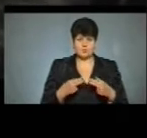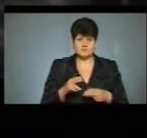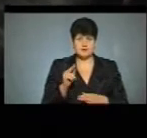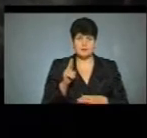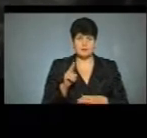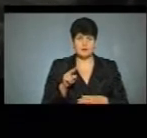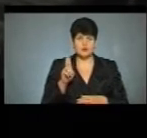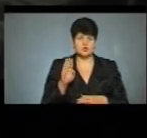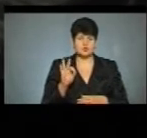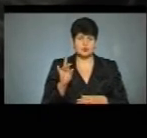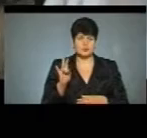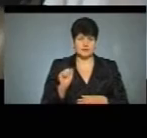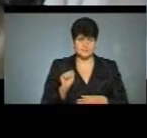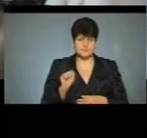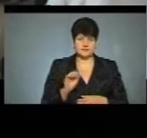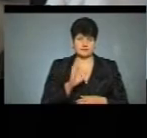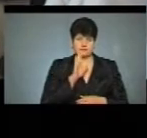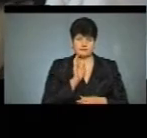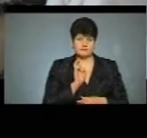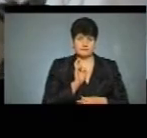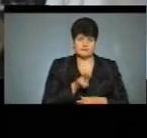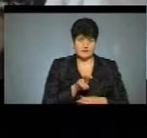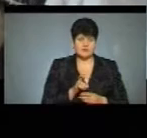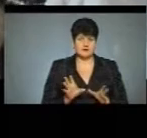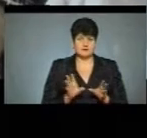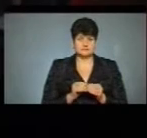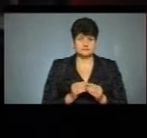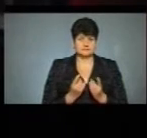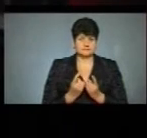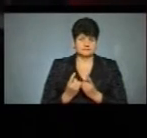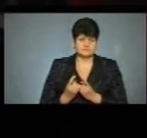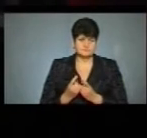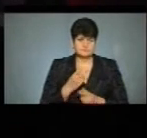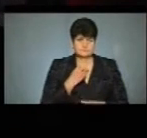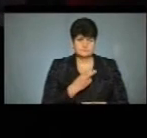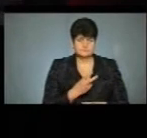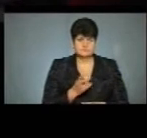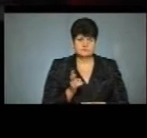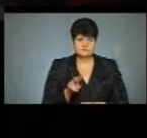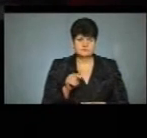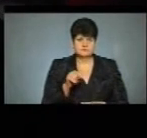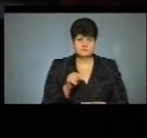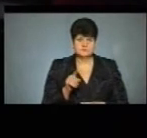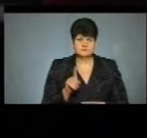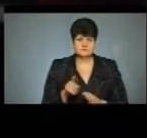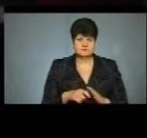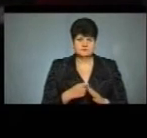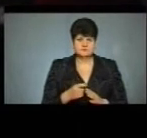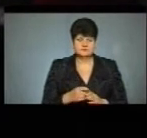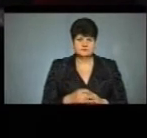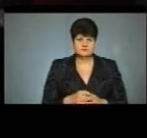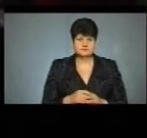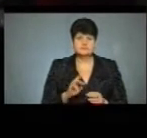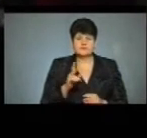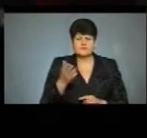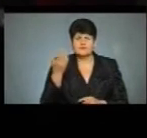Тернопільської 16-ї школи Марія Лилик прийшла на захід з однокласниками. Я прийшла сюди, щоб дізнатися, як